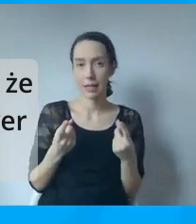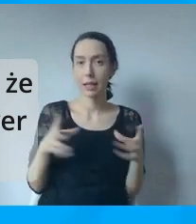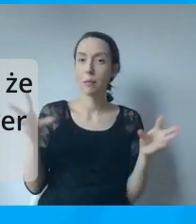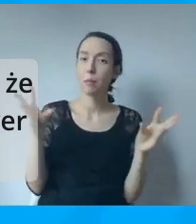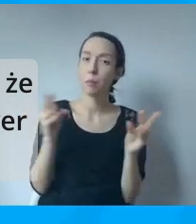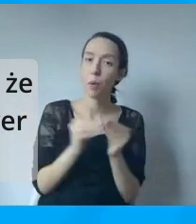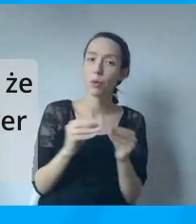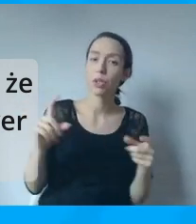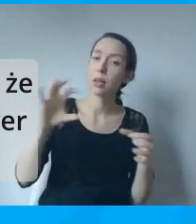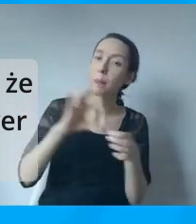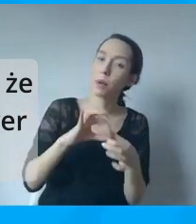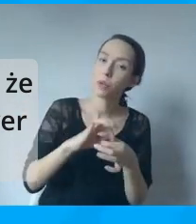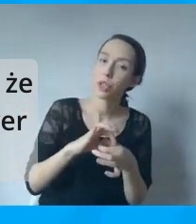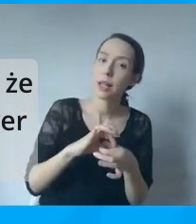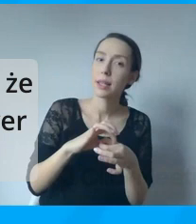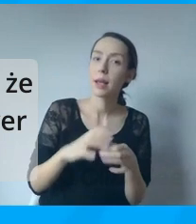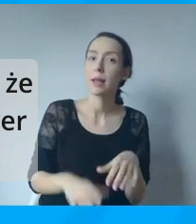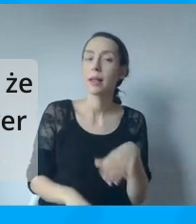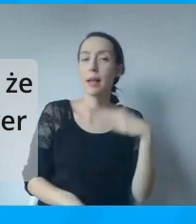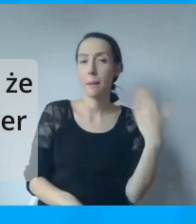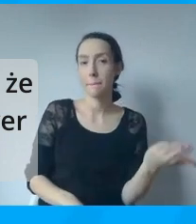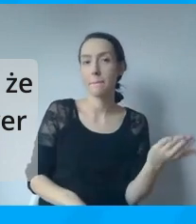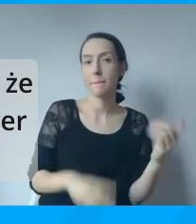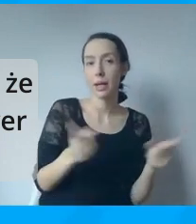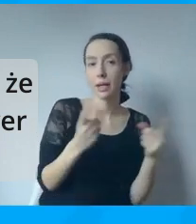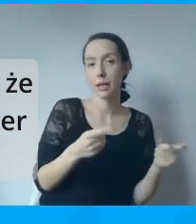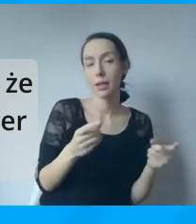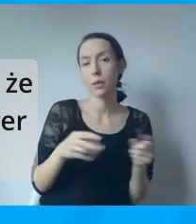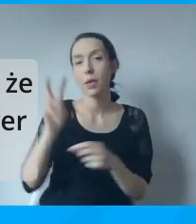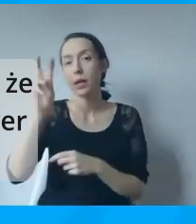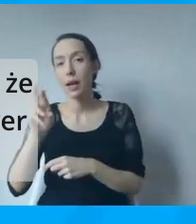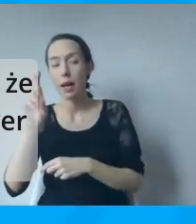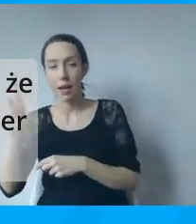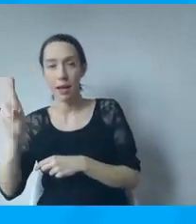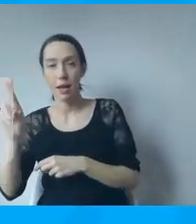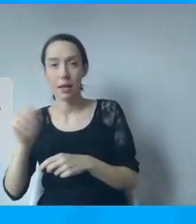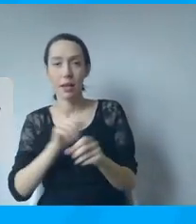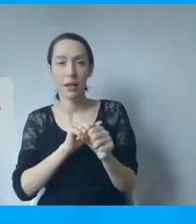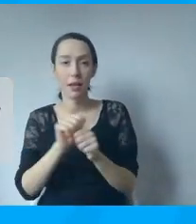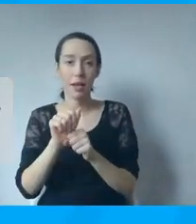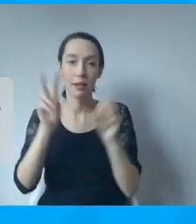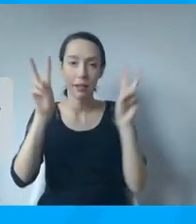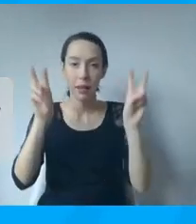trochę marketingu i HR-u jest employer branding.